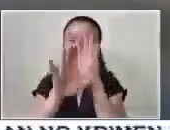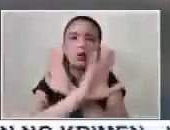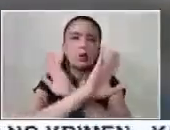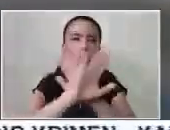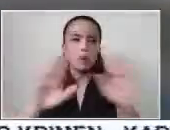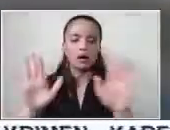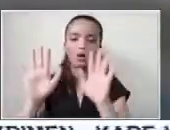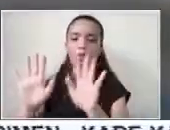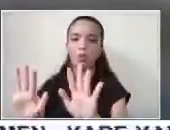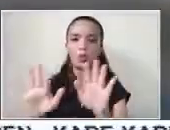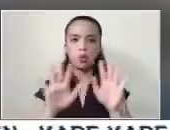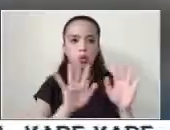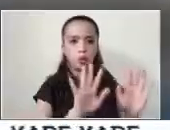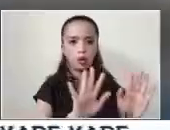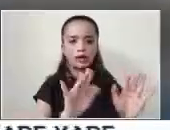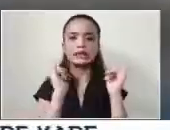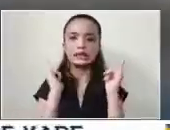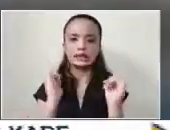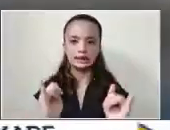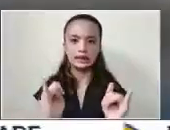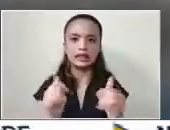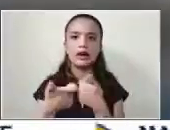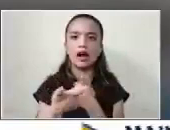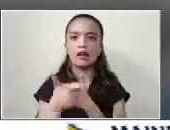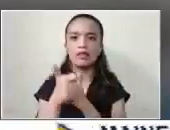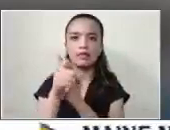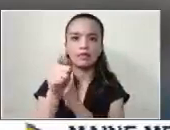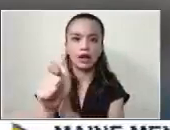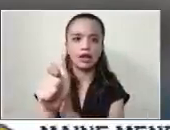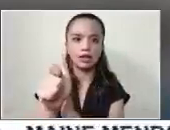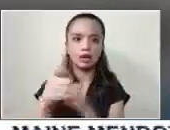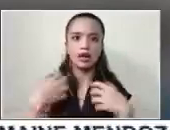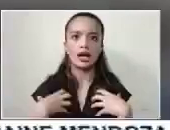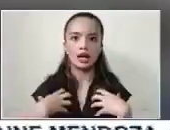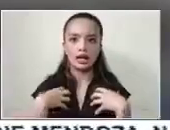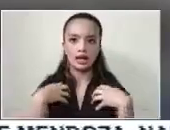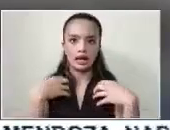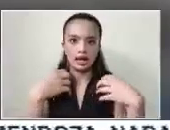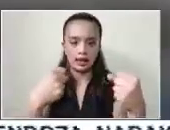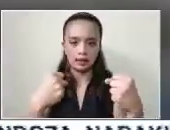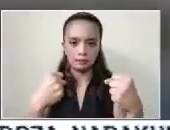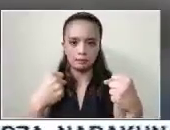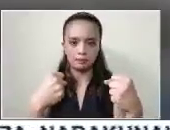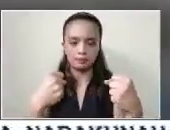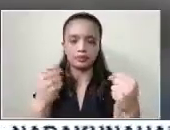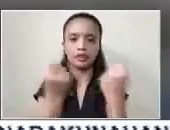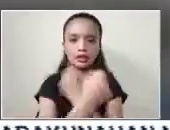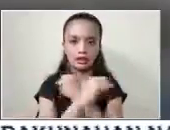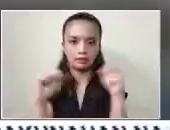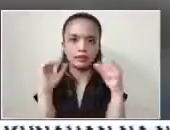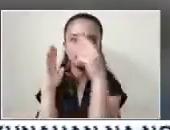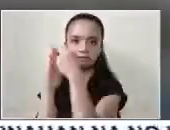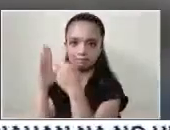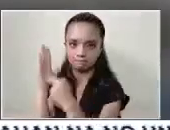ng 7,053 na mga pasyenteng gumaling sa sakit kahapon. Dahil dito, umabot na sa